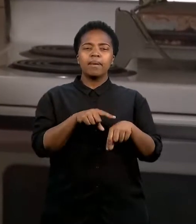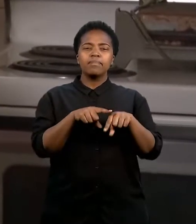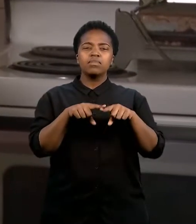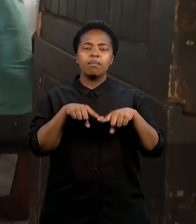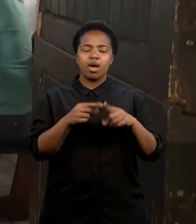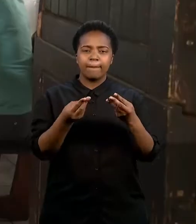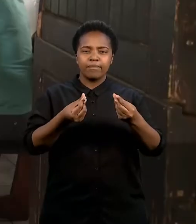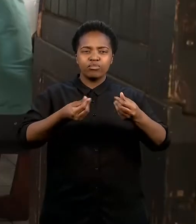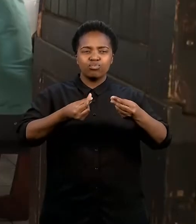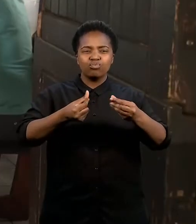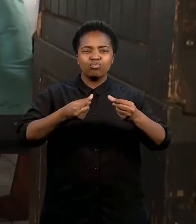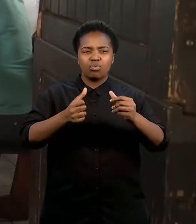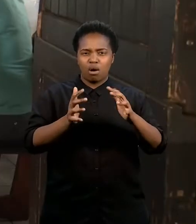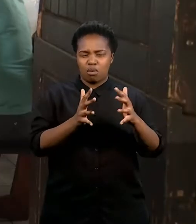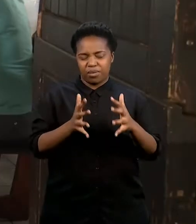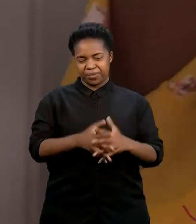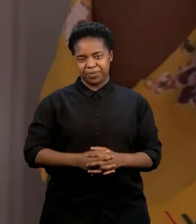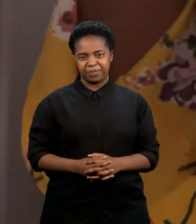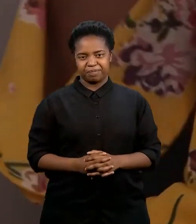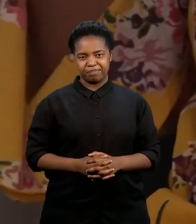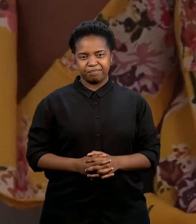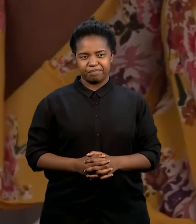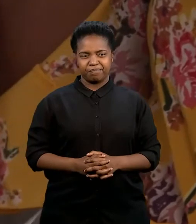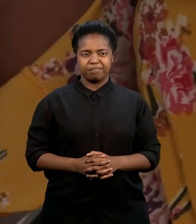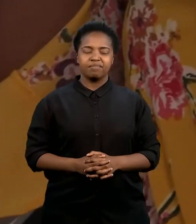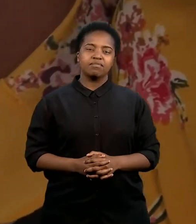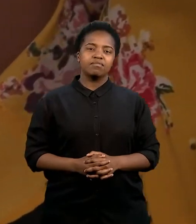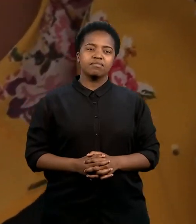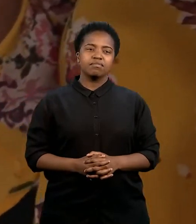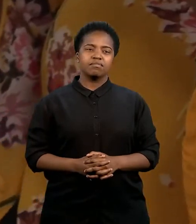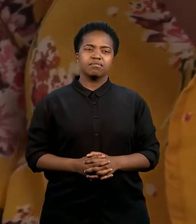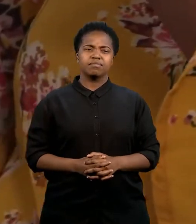met die staal en die aan en uittrek van die goed.